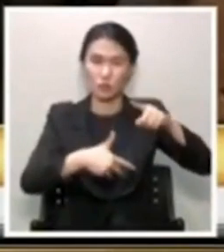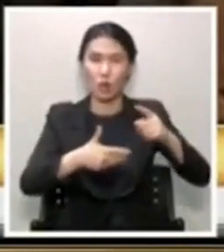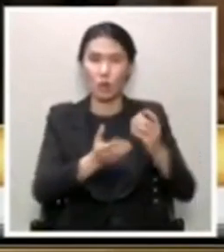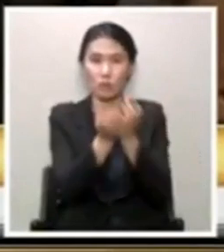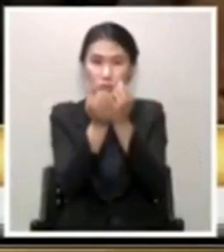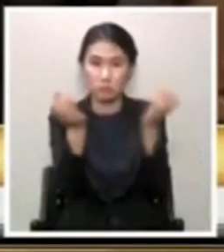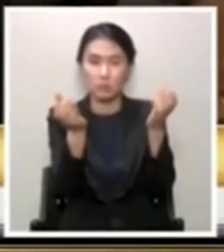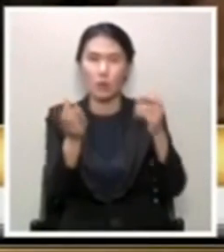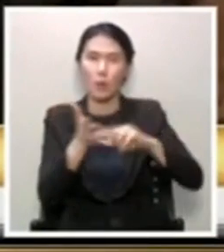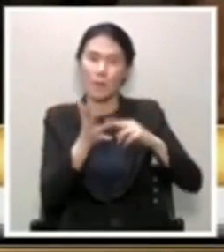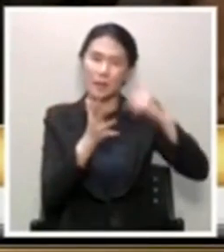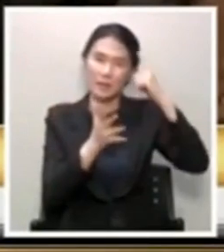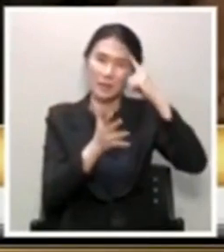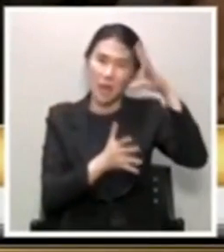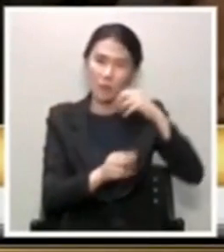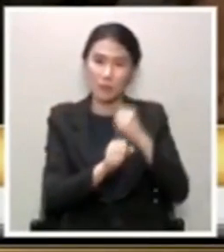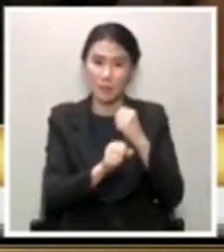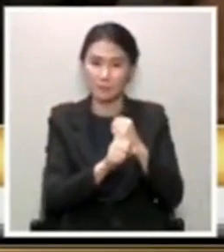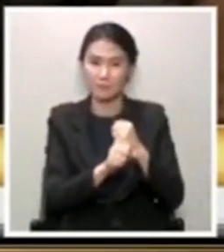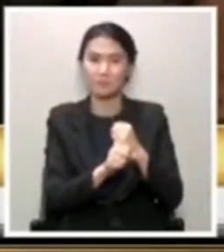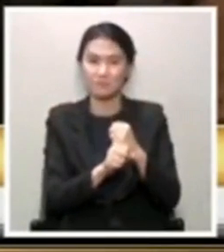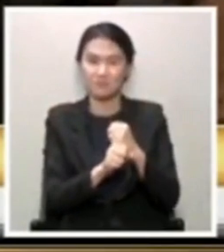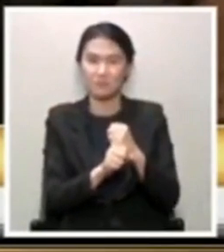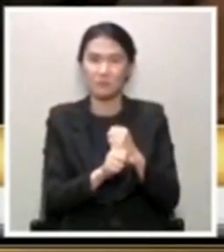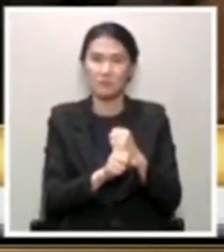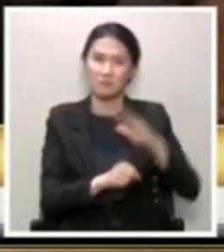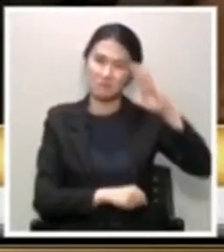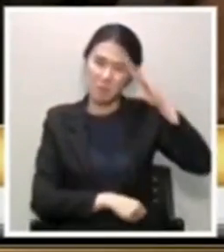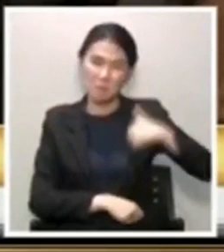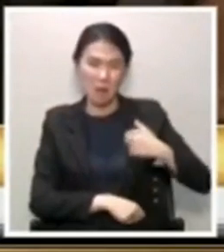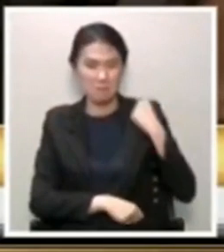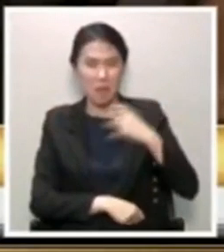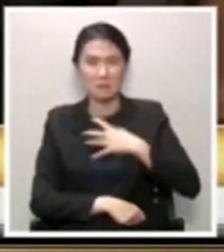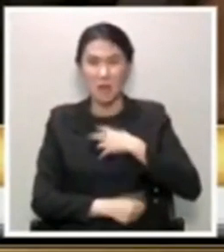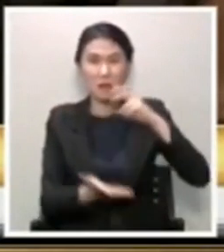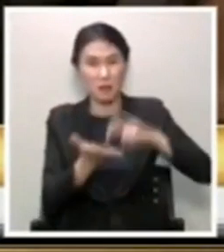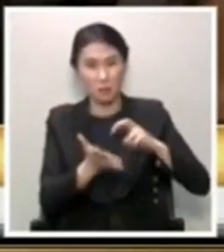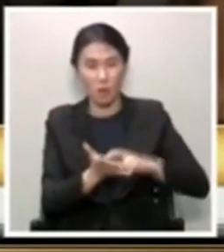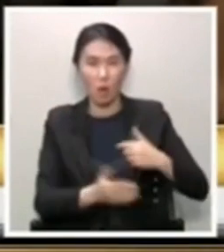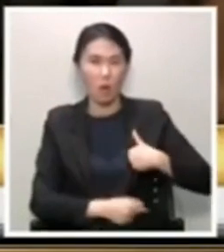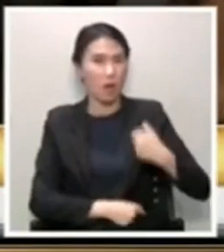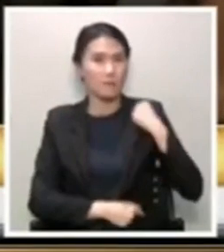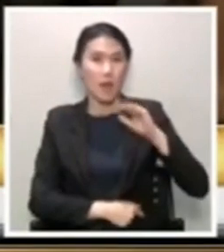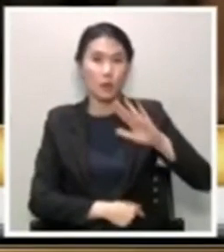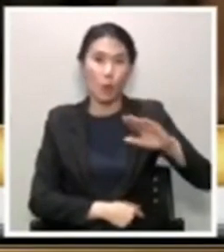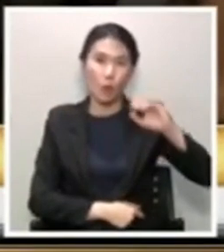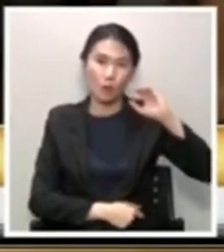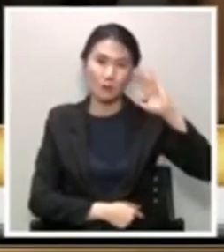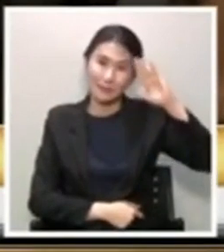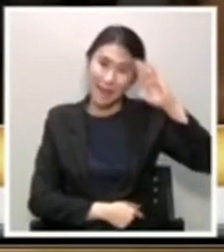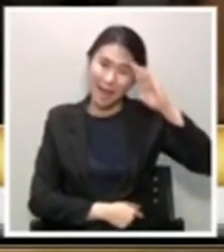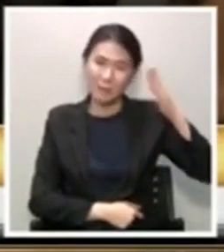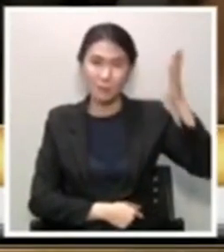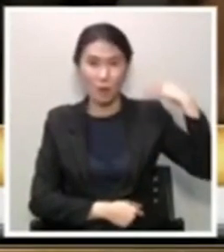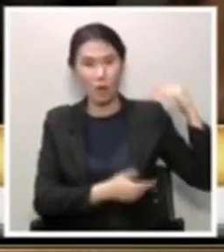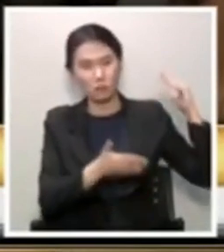าเรื่องรัฐธรรมนูญฝังเข้าไปในเอาเรื่องรัฐประหารฝังเข้าไปในรัฐธรรมนูญเรียบร้อยครับรับรองการใช้อำนาจของคสช.ตั้งแต่อดีตปั